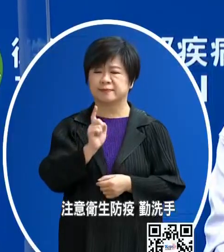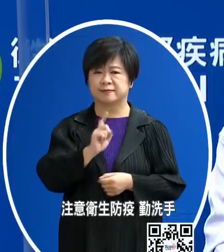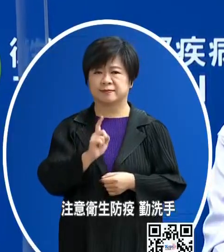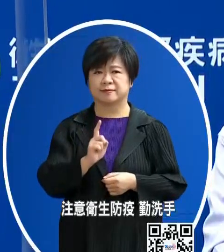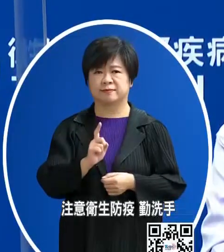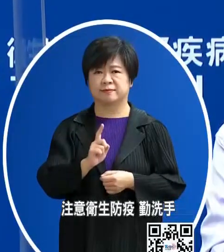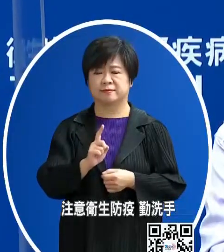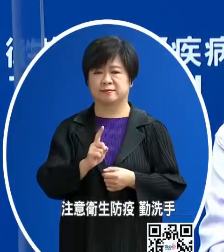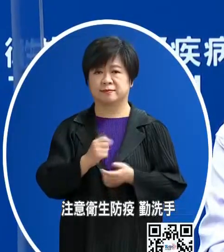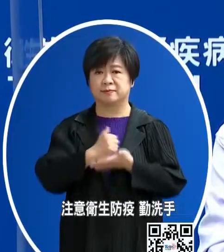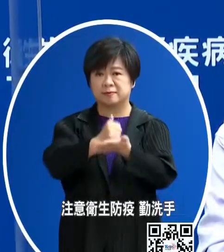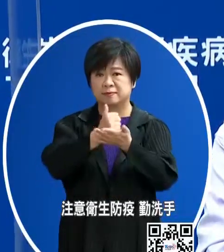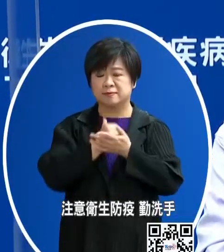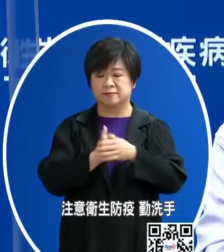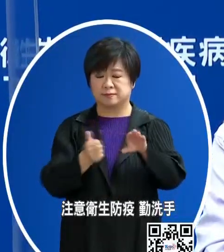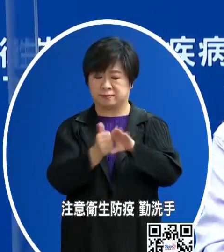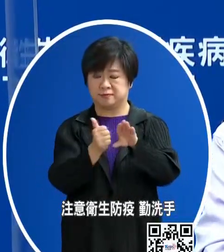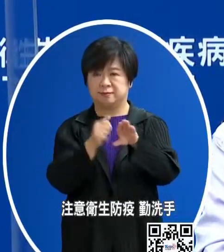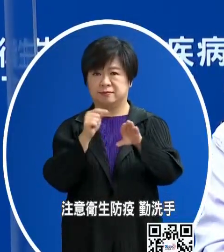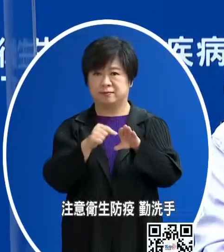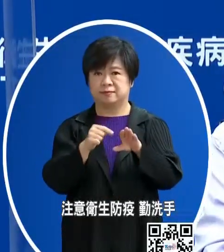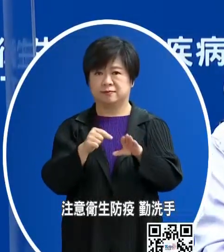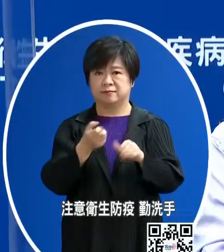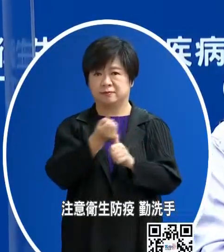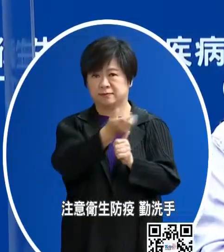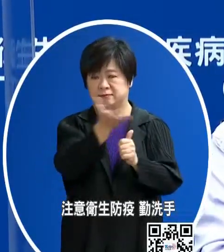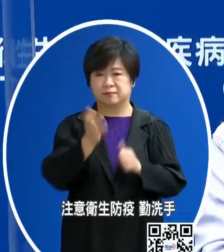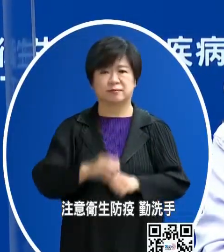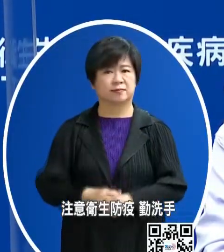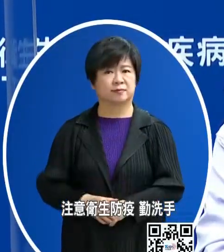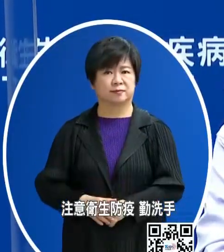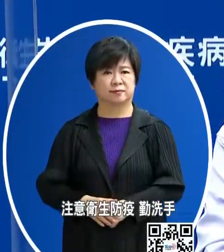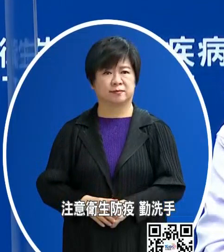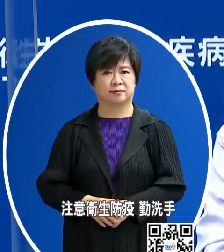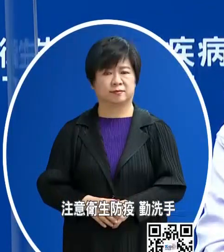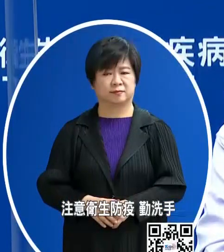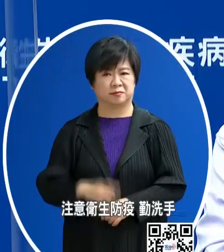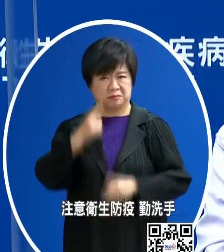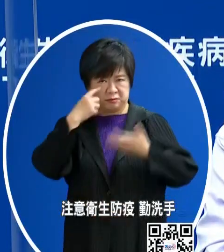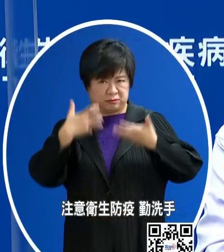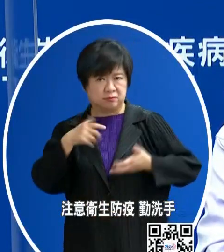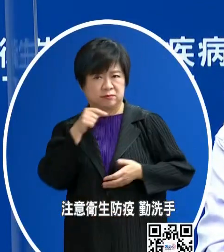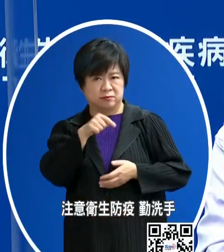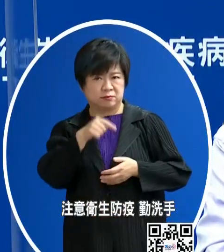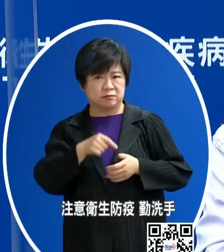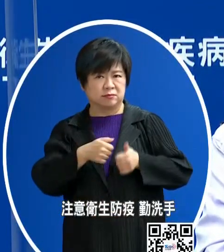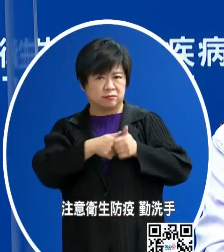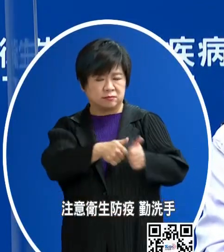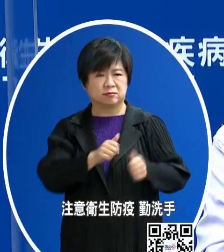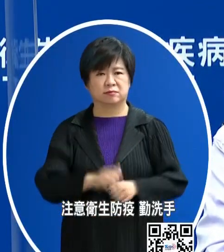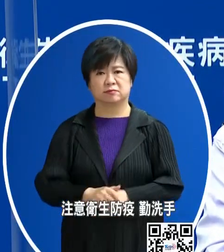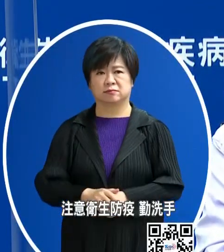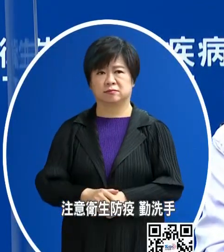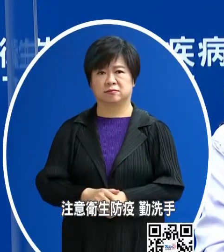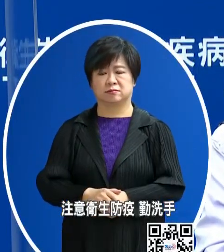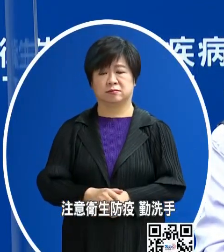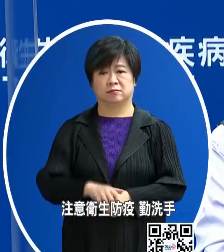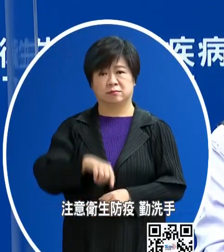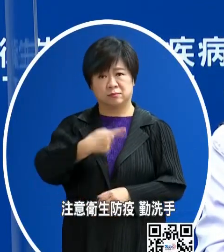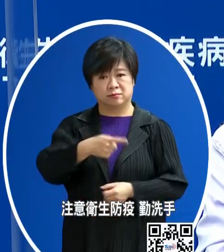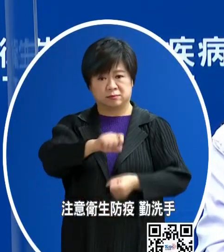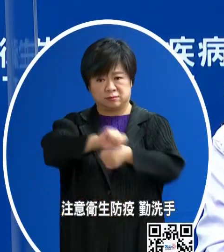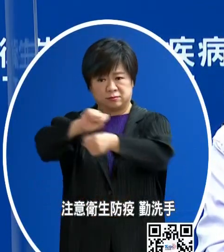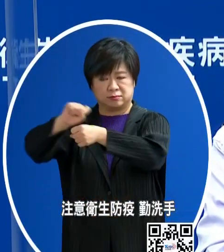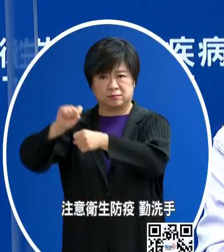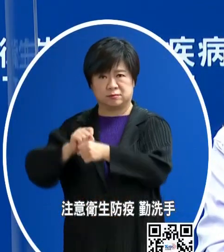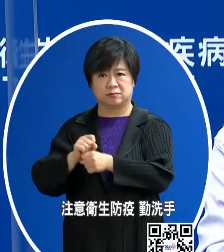交通车的一个群聚作为我们最主要的一个关切的点。不过近来再多了这几位，然后相